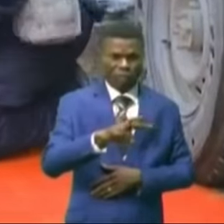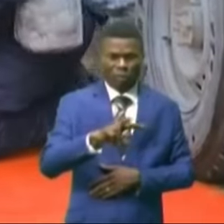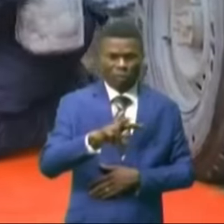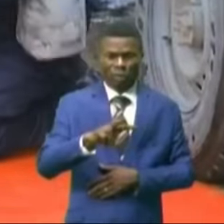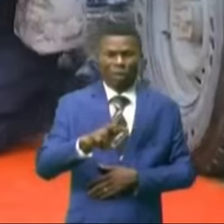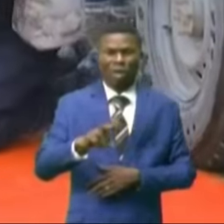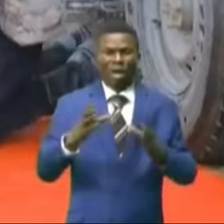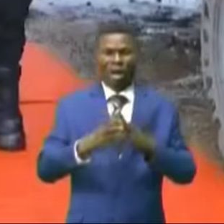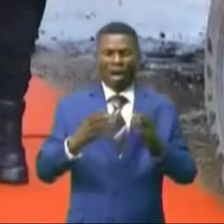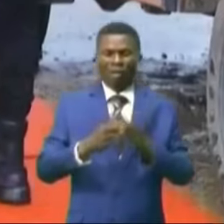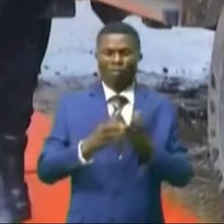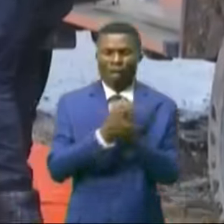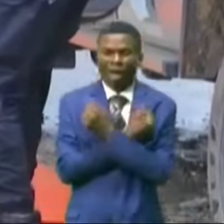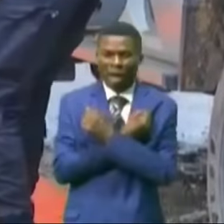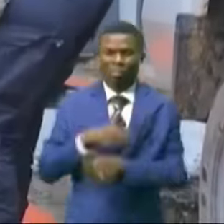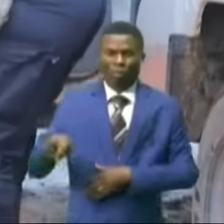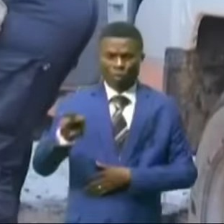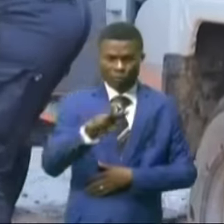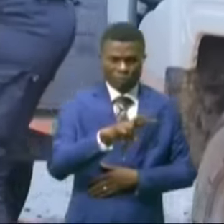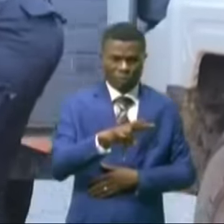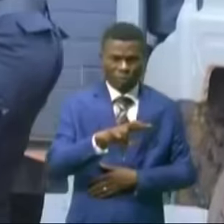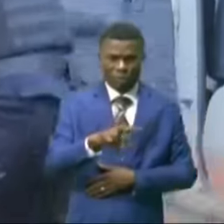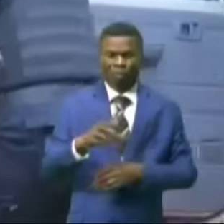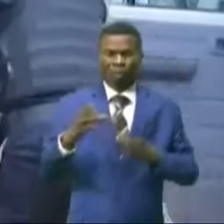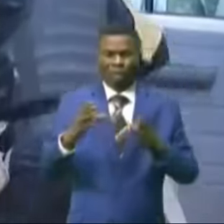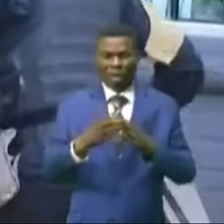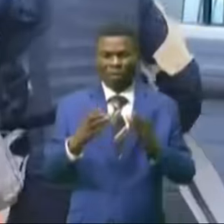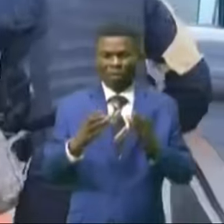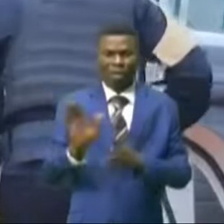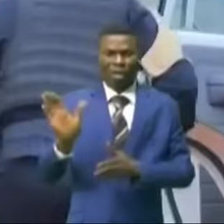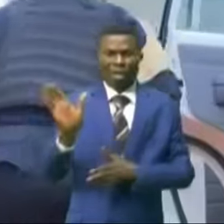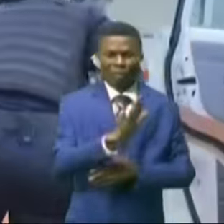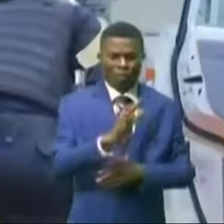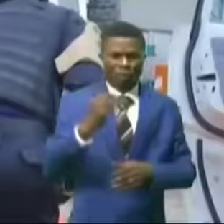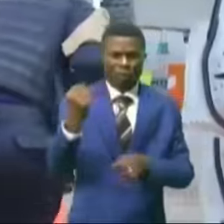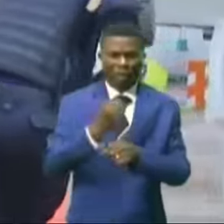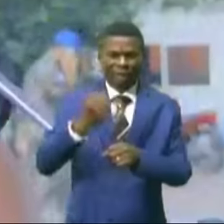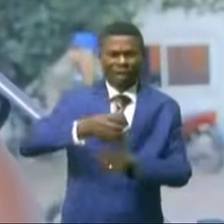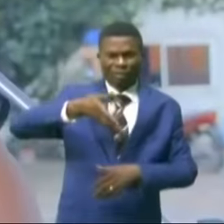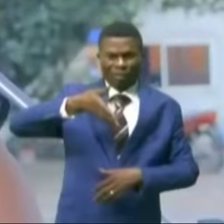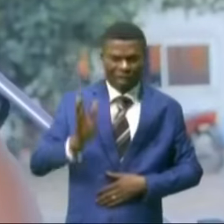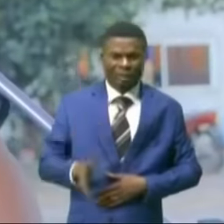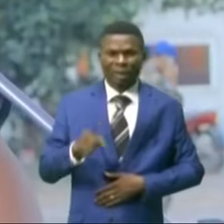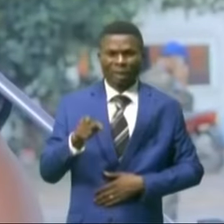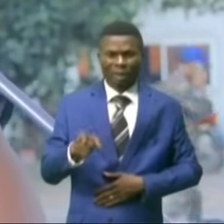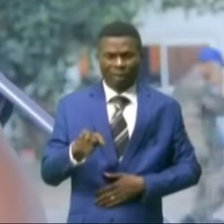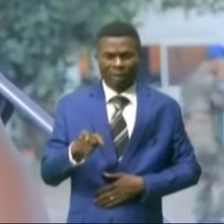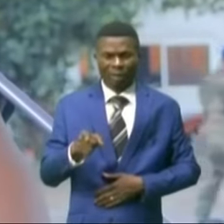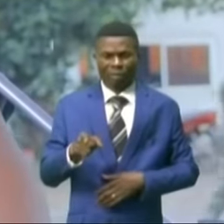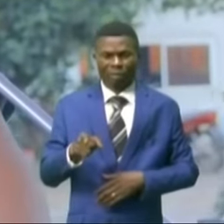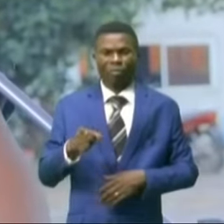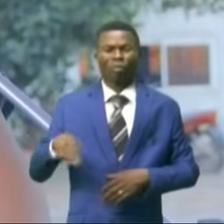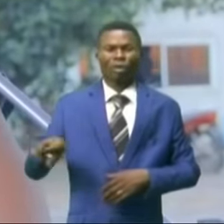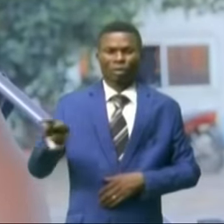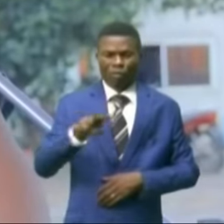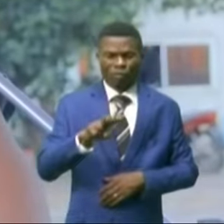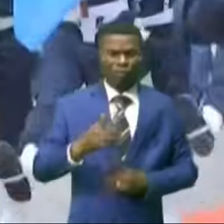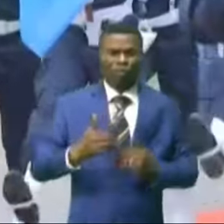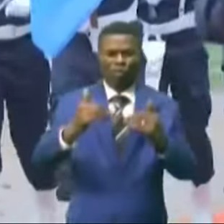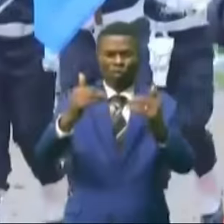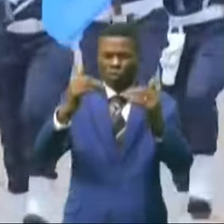avec votre amour, avec votre professionnalisme, vous êtes allé